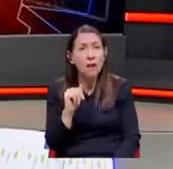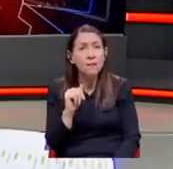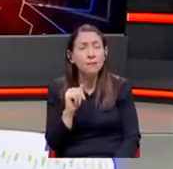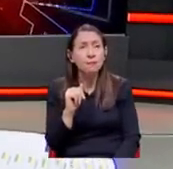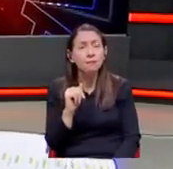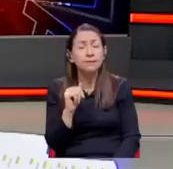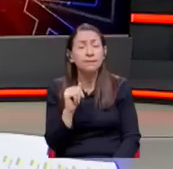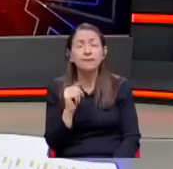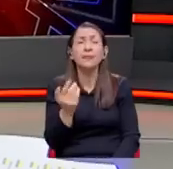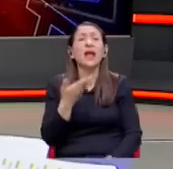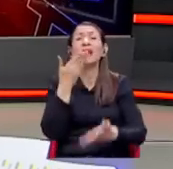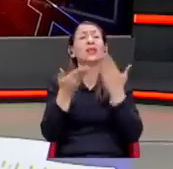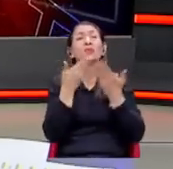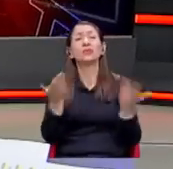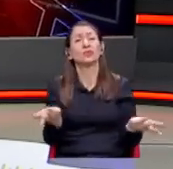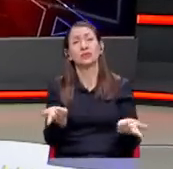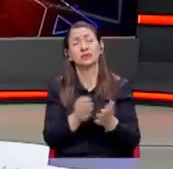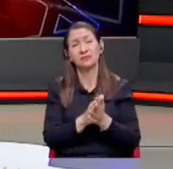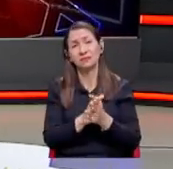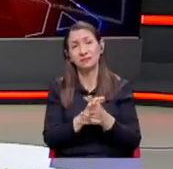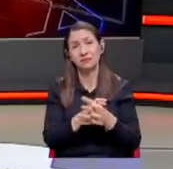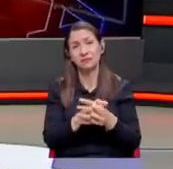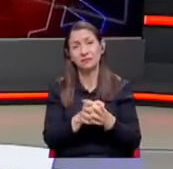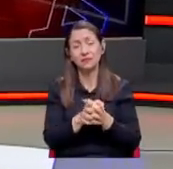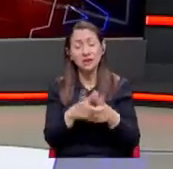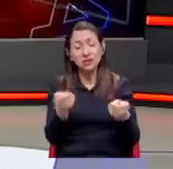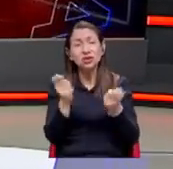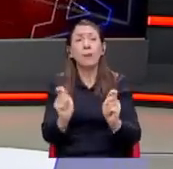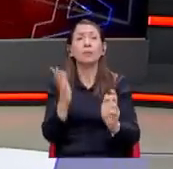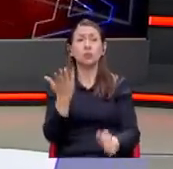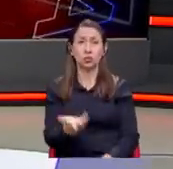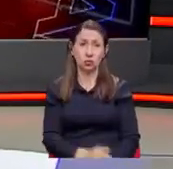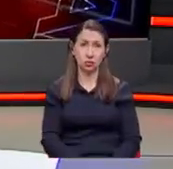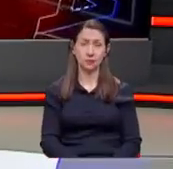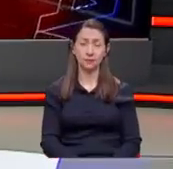sonra ne anlatıyorsun yani? İşini yapmıyorsun.